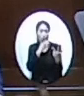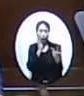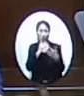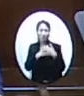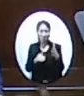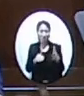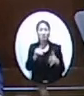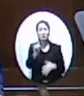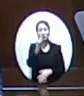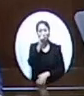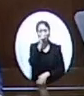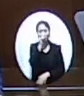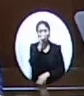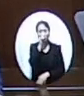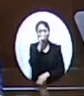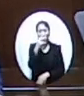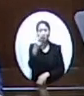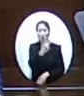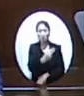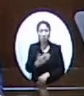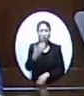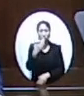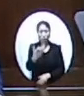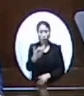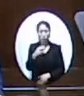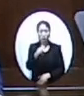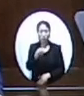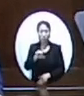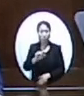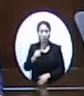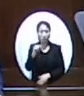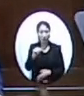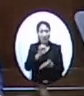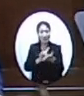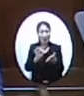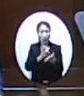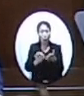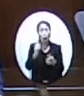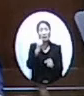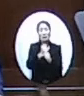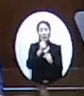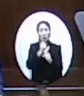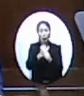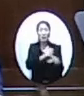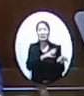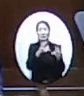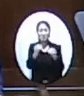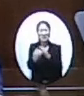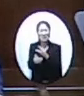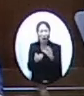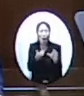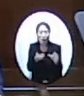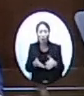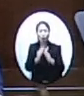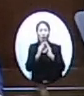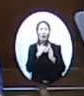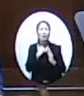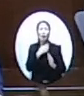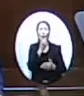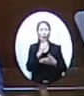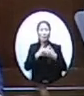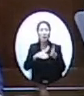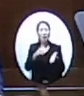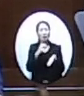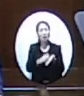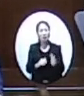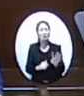경로당이 있으며 2009년 성면제품 사용제조 금지 전에 준공된 경로당이